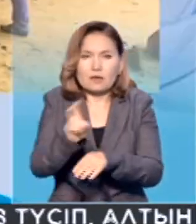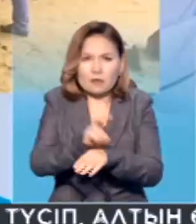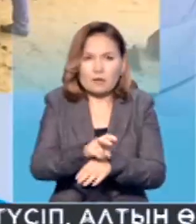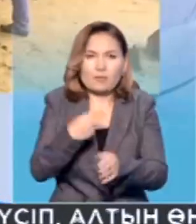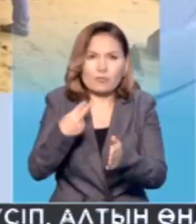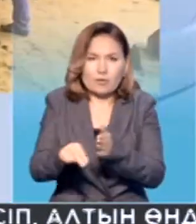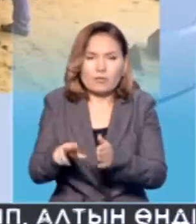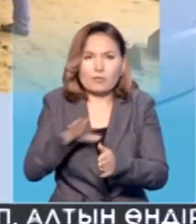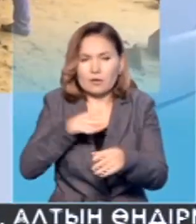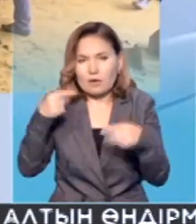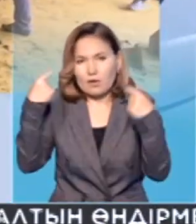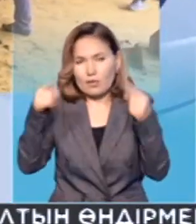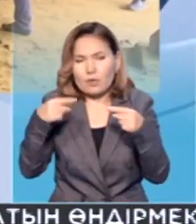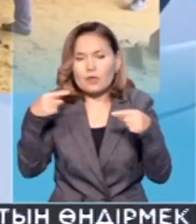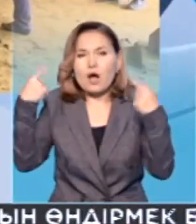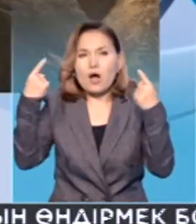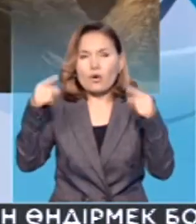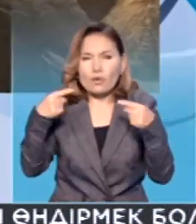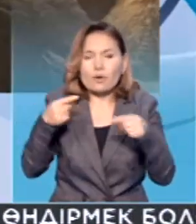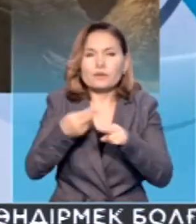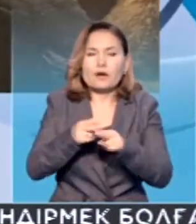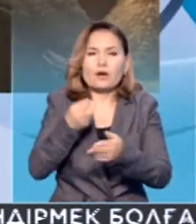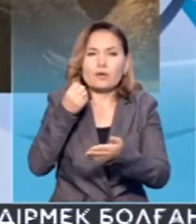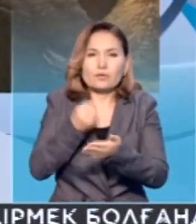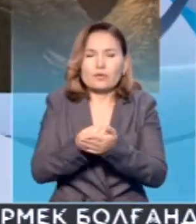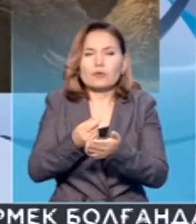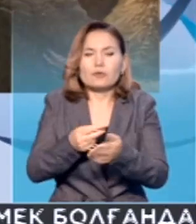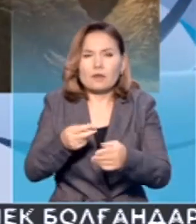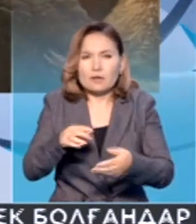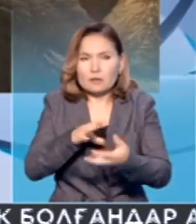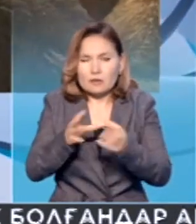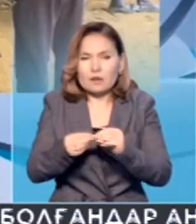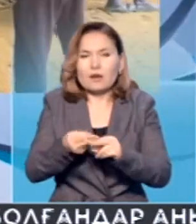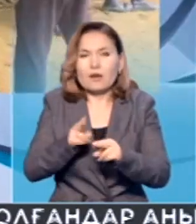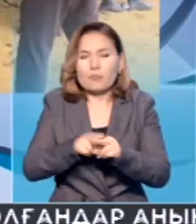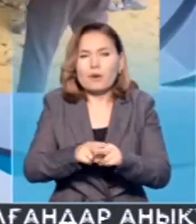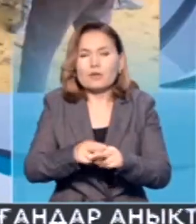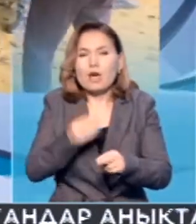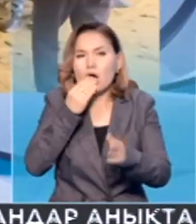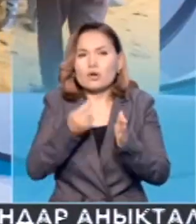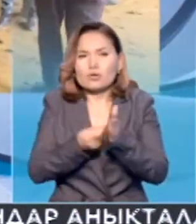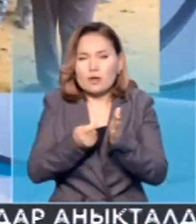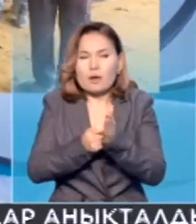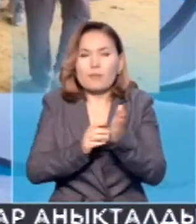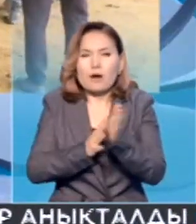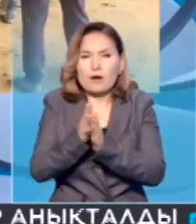отырмыз. Саудагерлер қой, қошқар бағасының қымбаттауын жанармай және жем, шөп